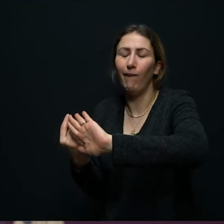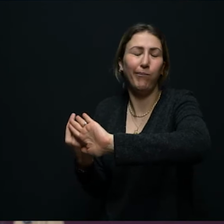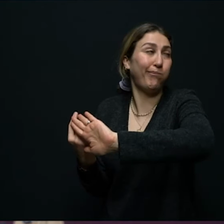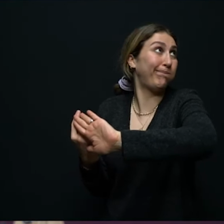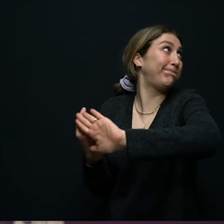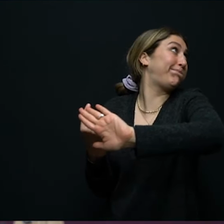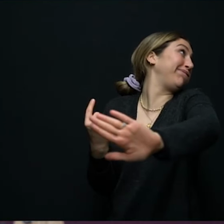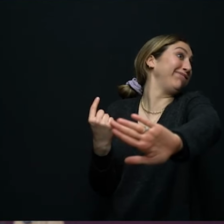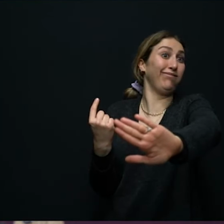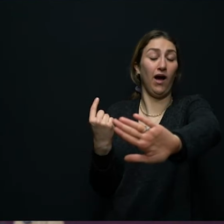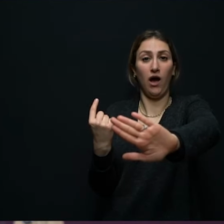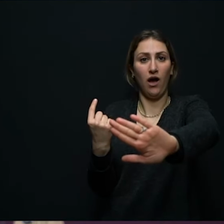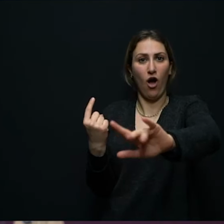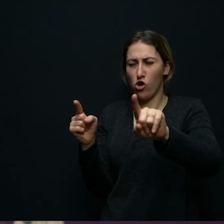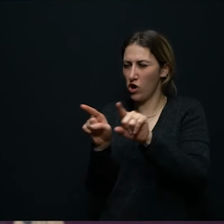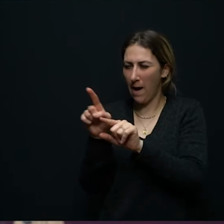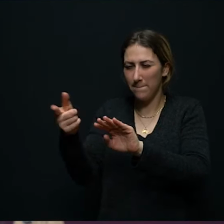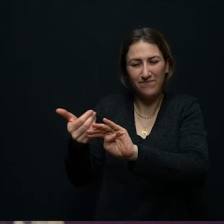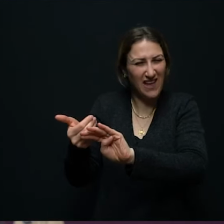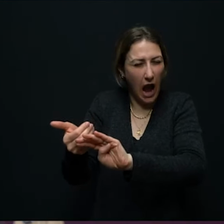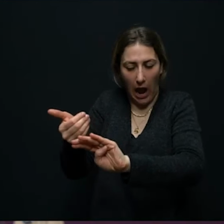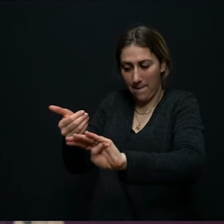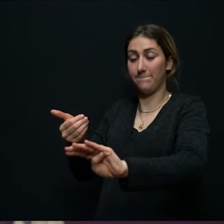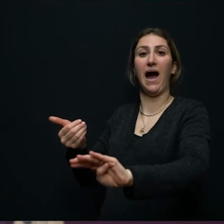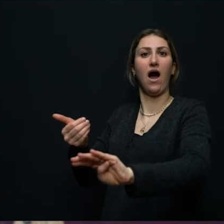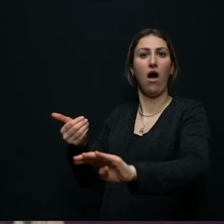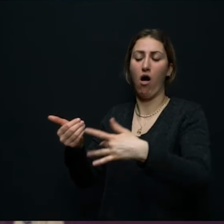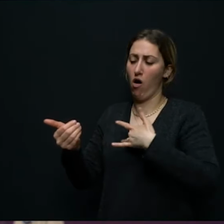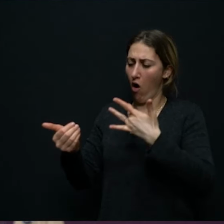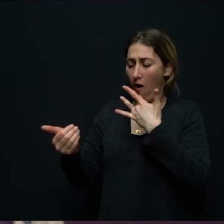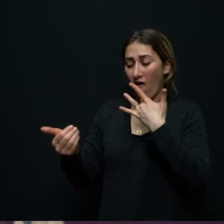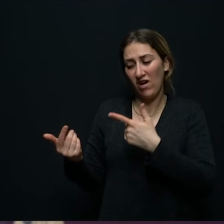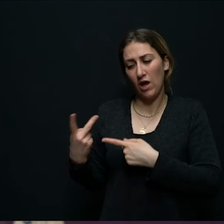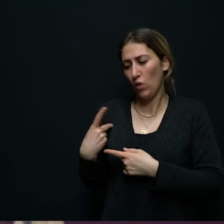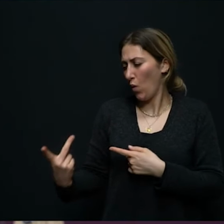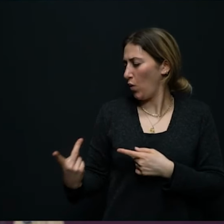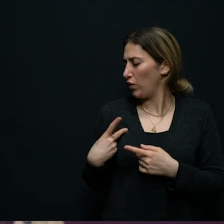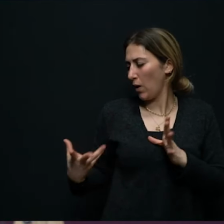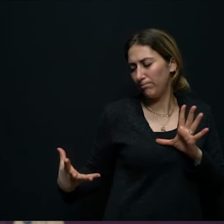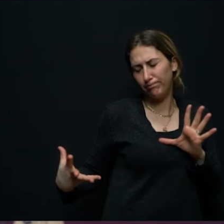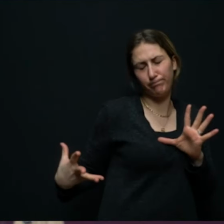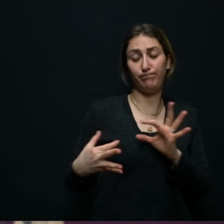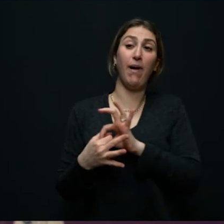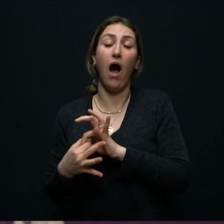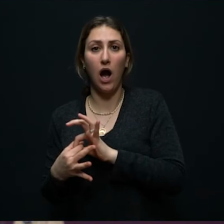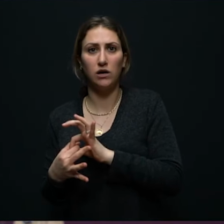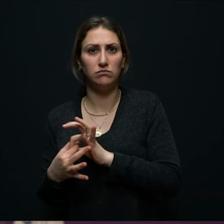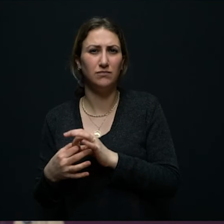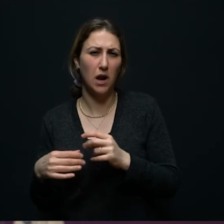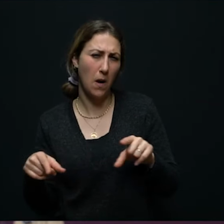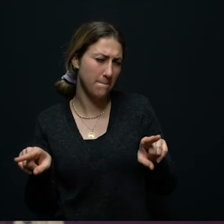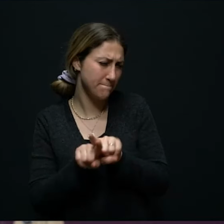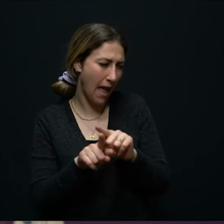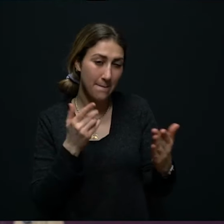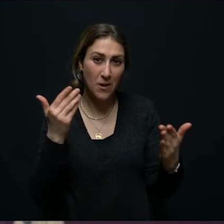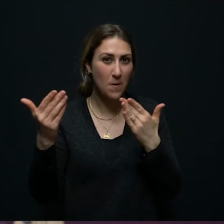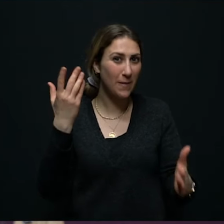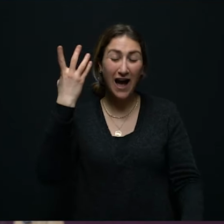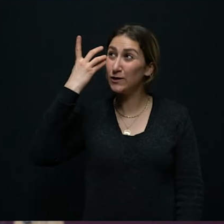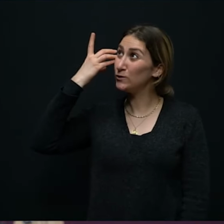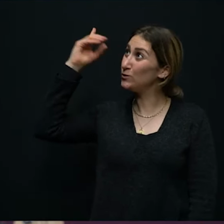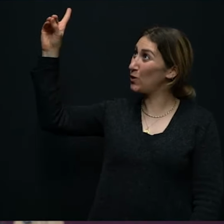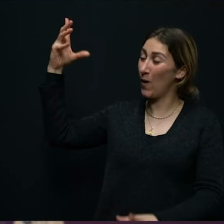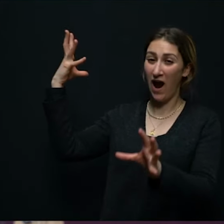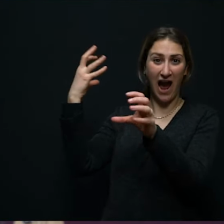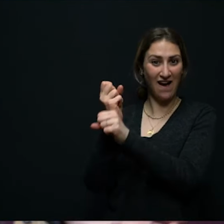chose qu'elles m'appartiennent c'est la même image avec dieu nous sommes des êtres humains